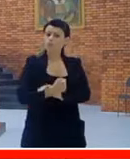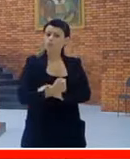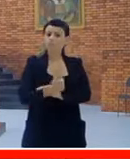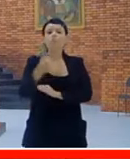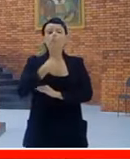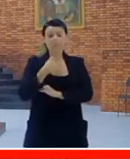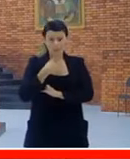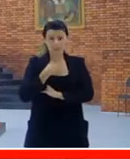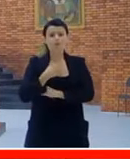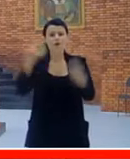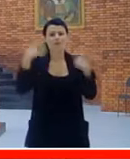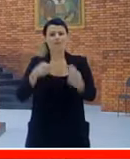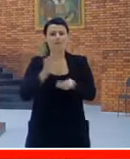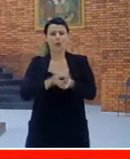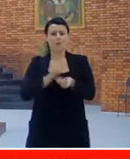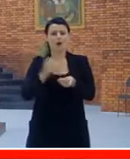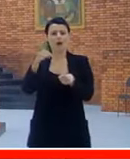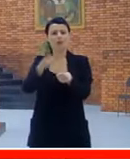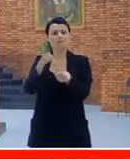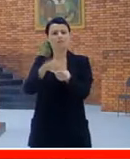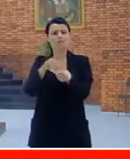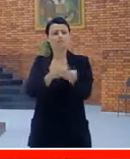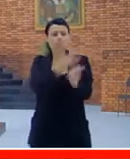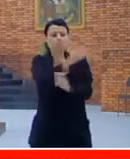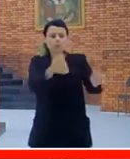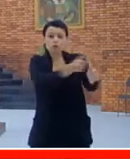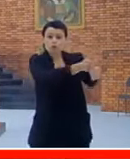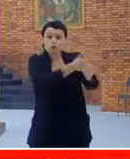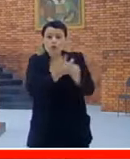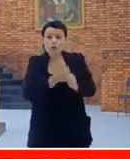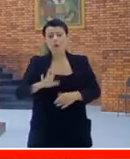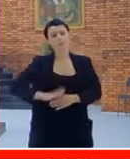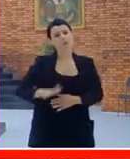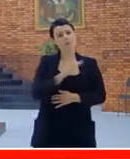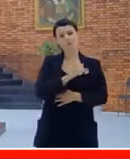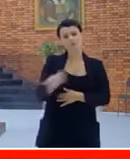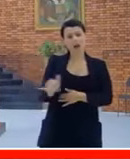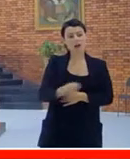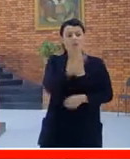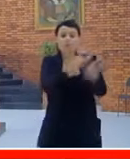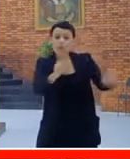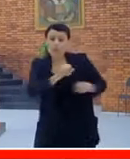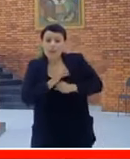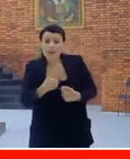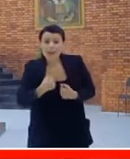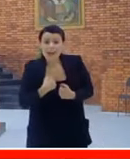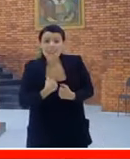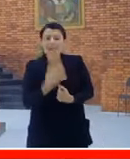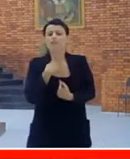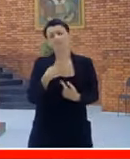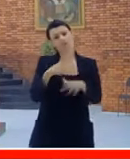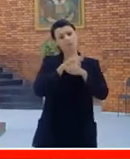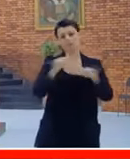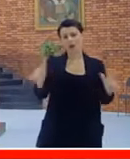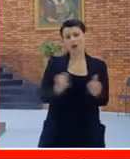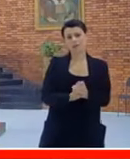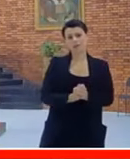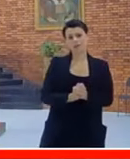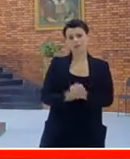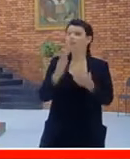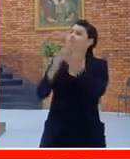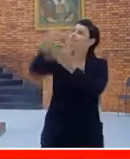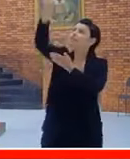io sono il pane della vita. Chi viene a me non avrà fame e chi crede in me non avrà sete mai. Parola